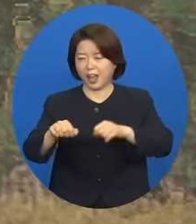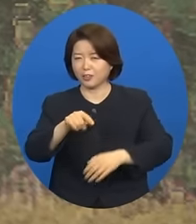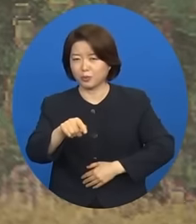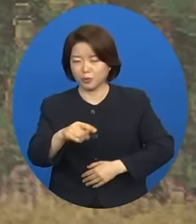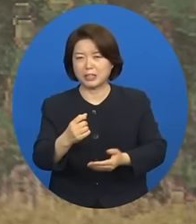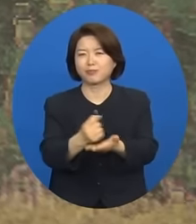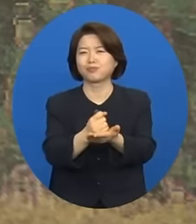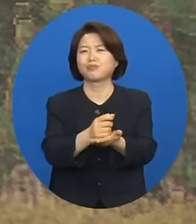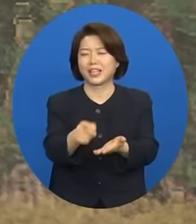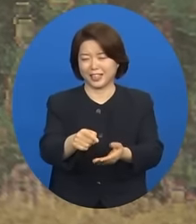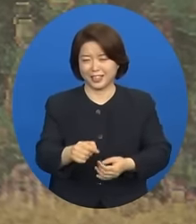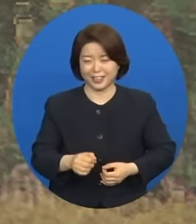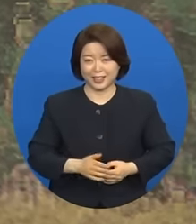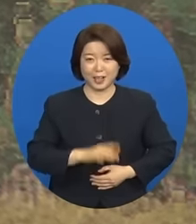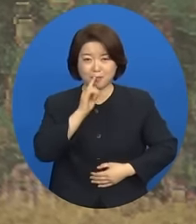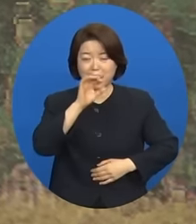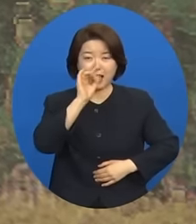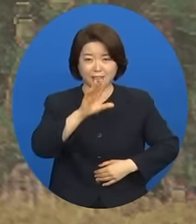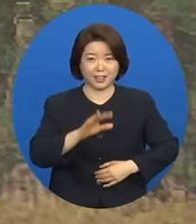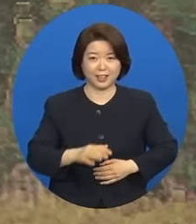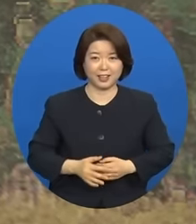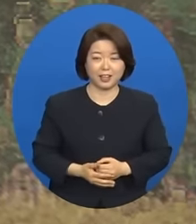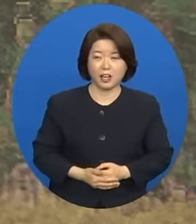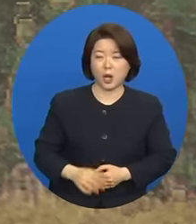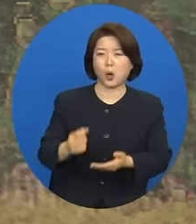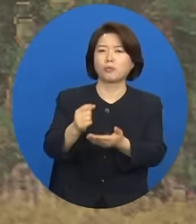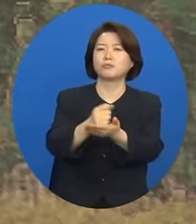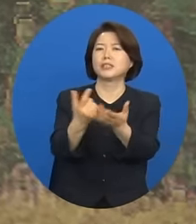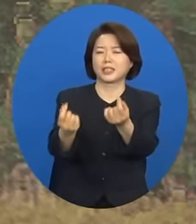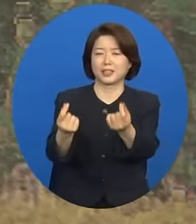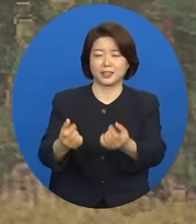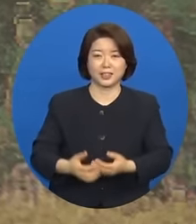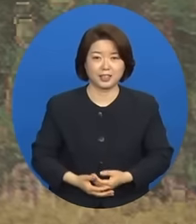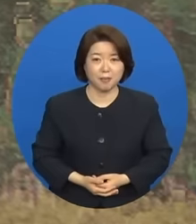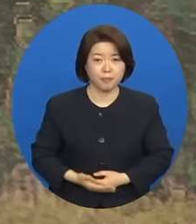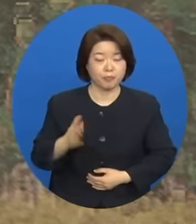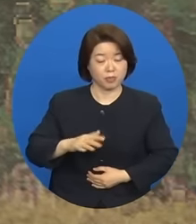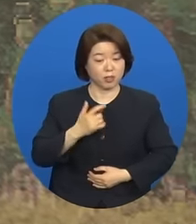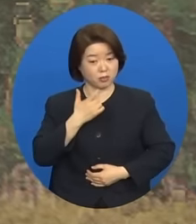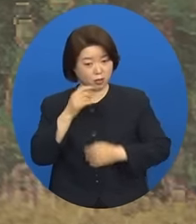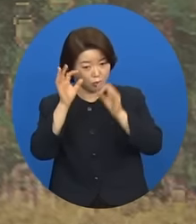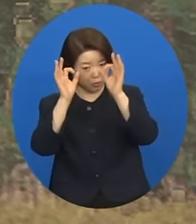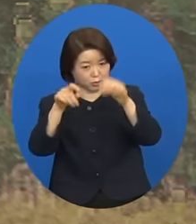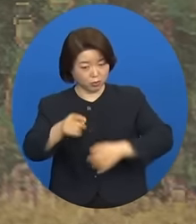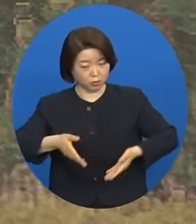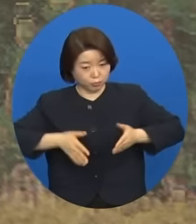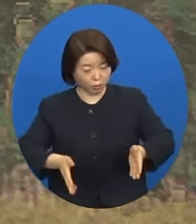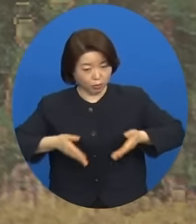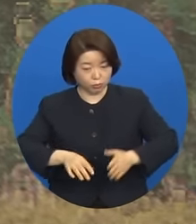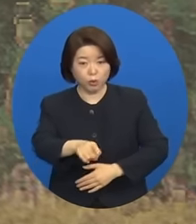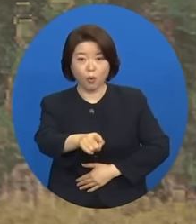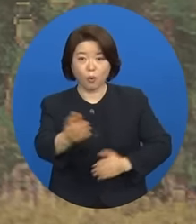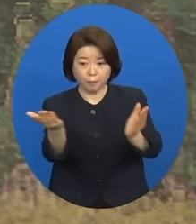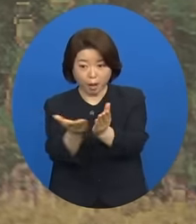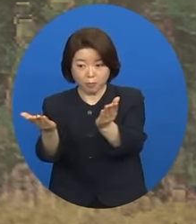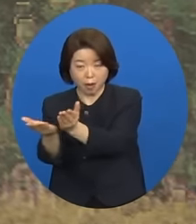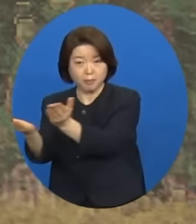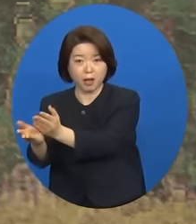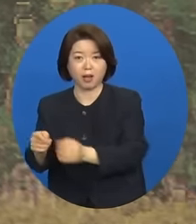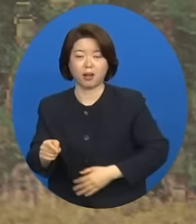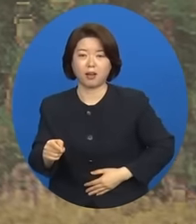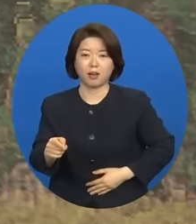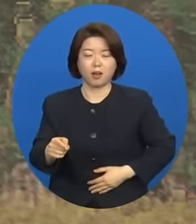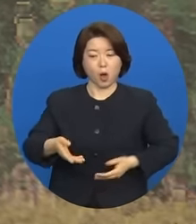그렇게 태어나겠습니까? 말이 안 되잖아요. 약간 미신 것 같은 거죠. 근데 야곱이 보니까 그렇게 태어나는 거예요. 어쨌든 그렇게 해서